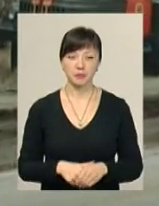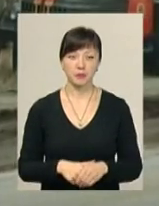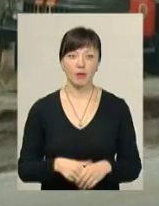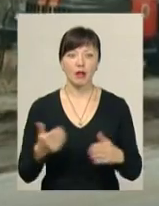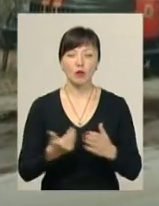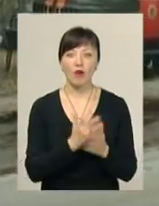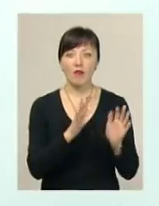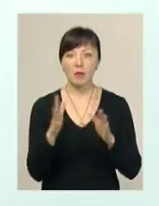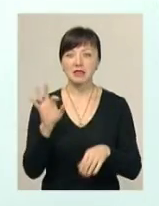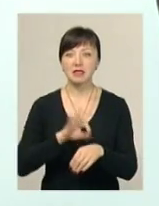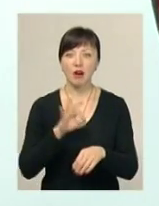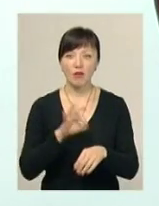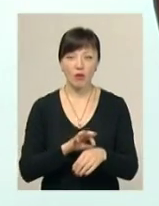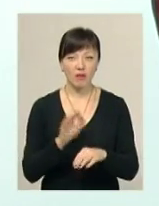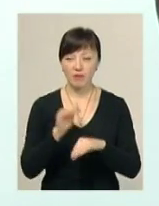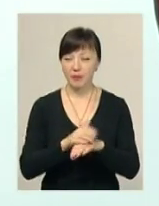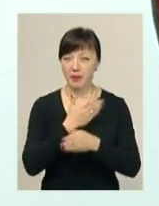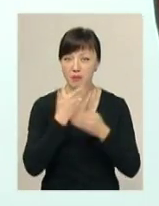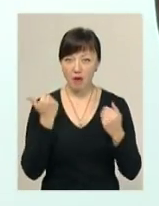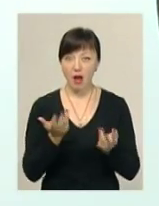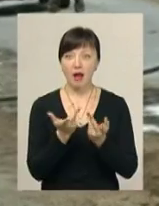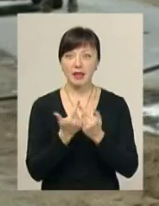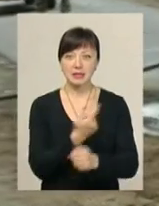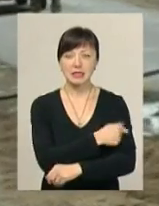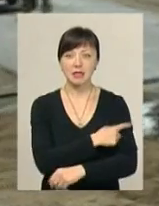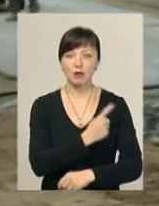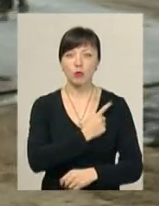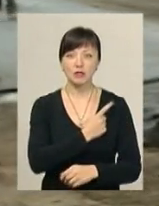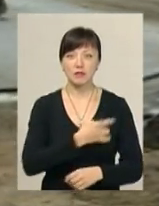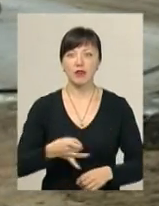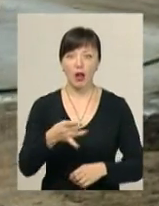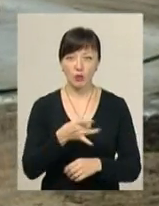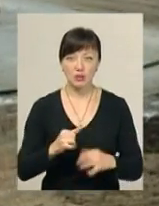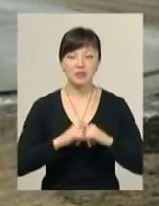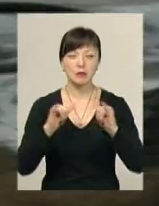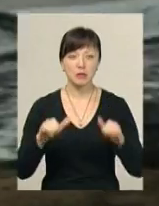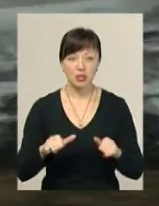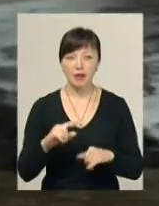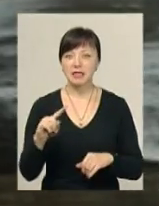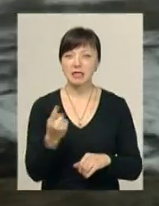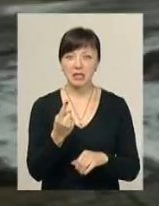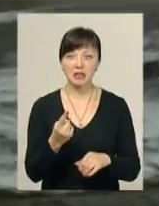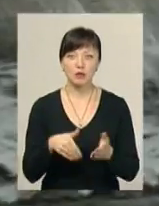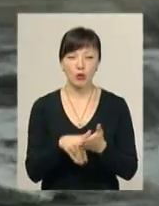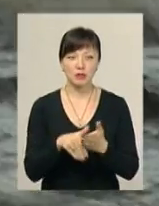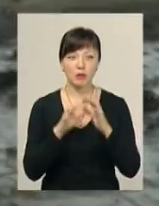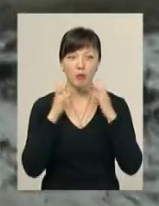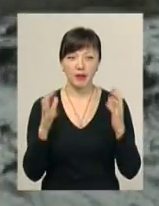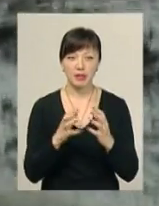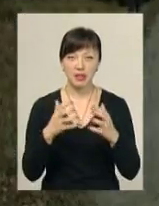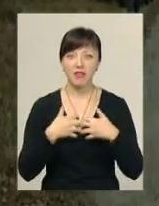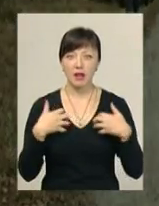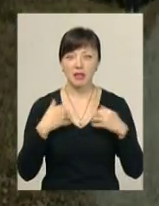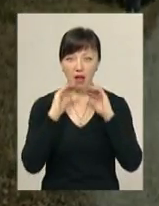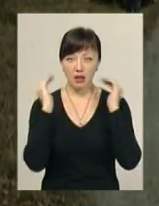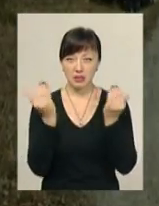Нових випадків захворювання не виявили, а от кількість санітарних пустів у районі таки збільшили. Бо єдиний спосіб вберегти тварин – карантин